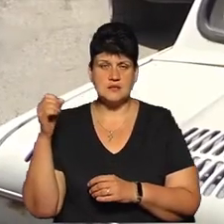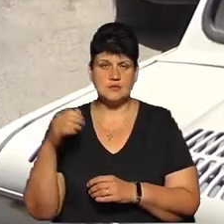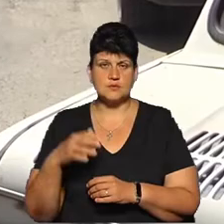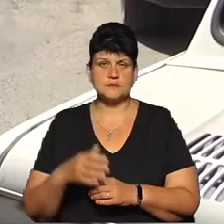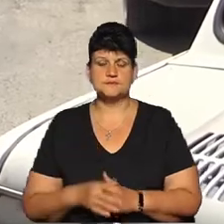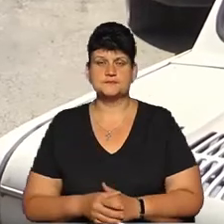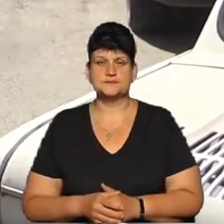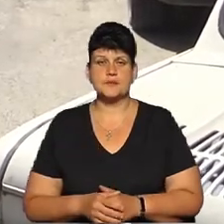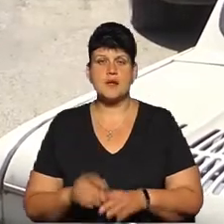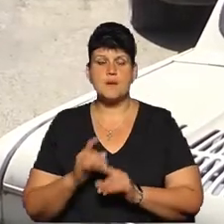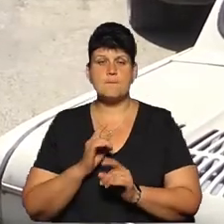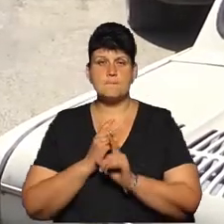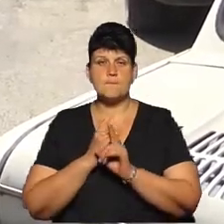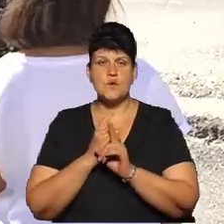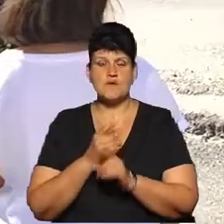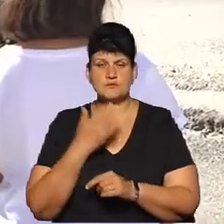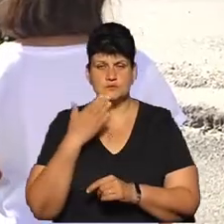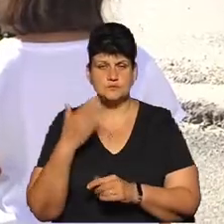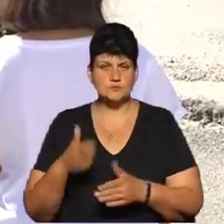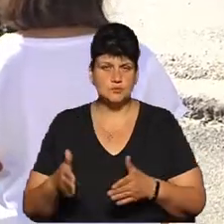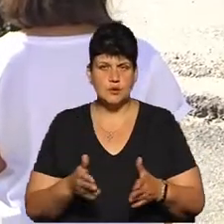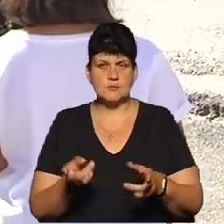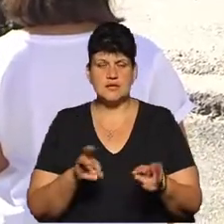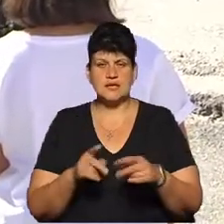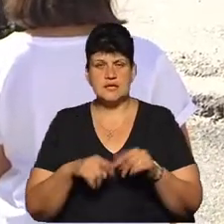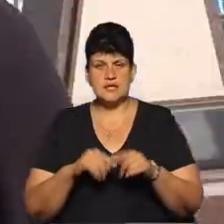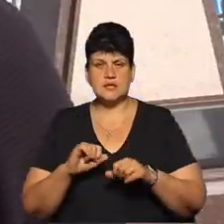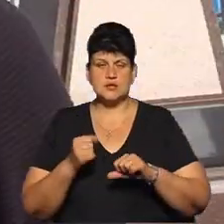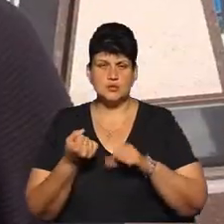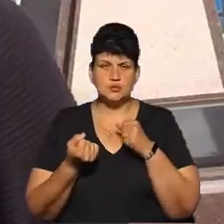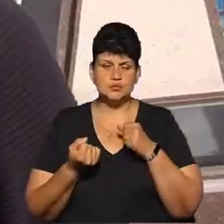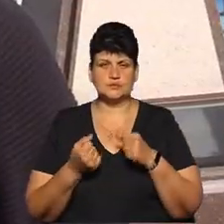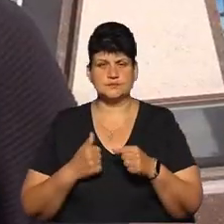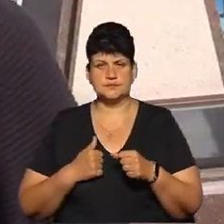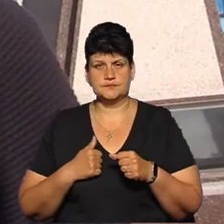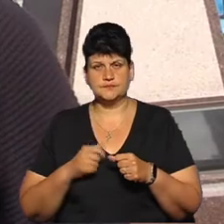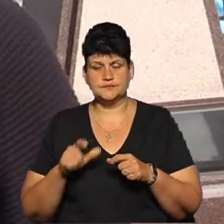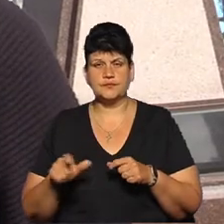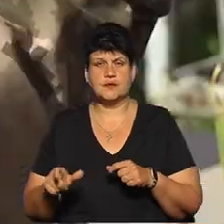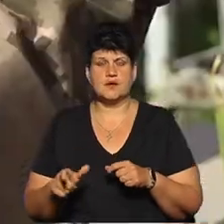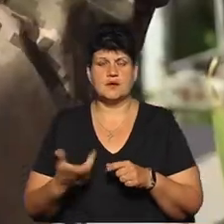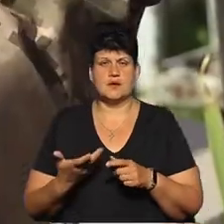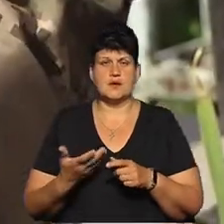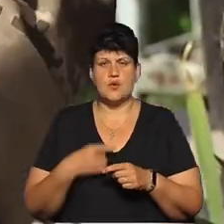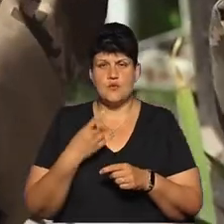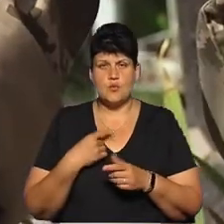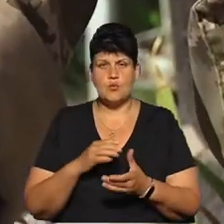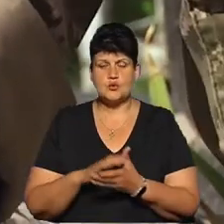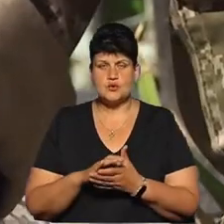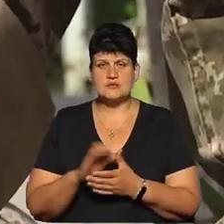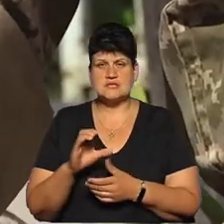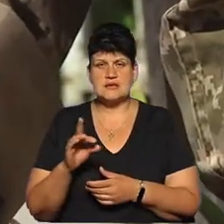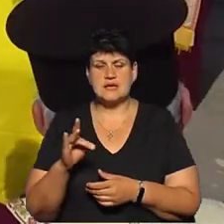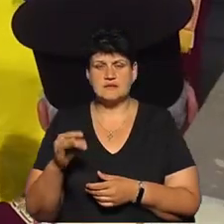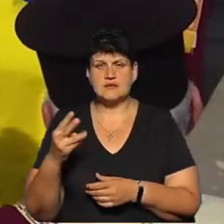Провести військового в останню путь прийшли рідні, друзі, побратими та місцеві жителі. Побратим бійця Андрій, каже, познайомився з Сергієм 26